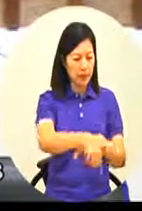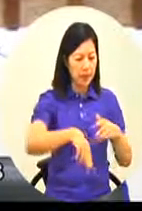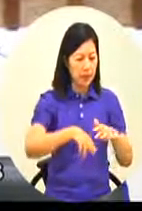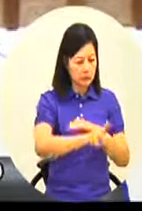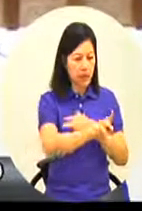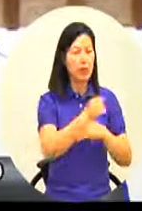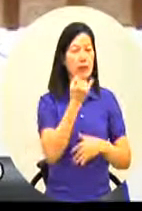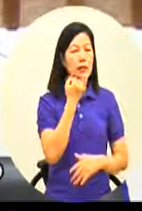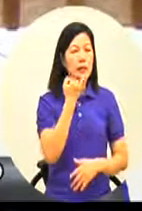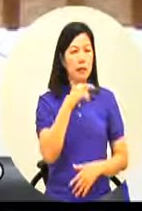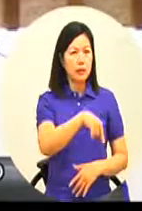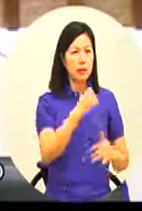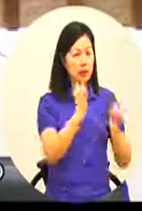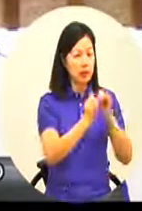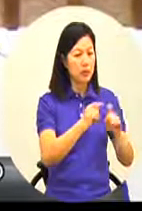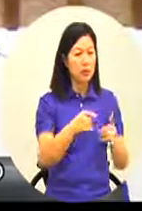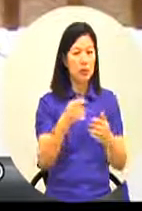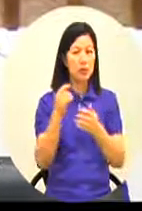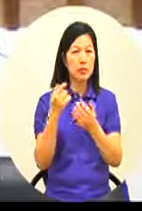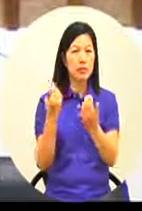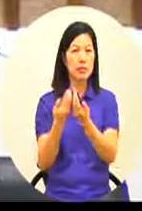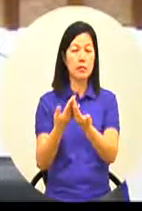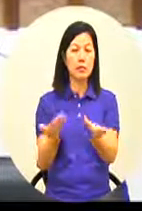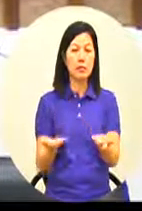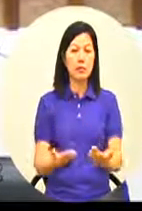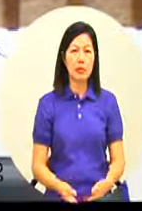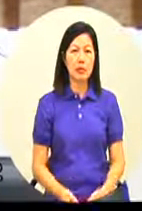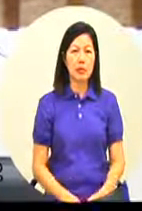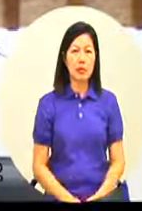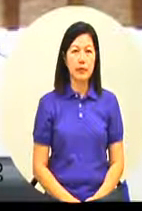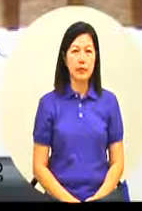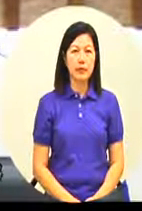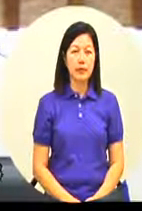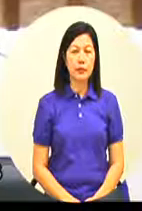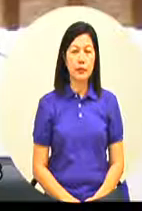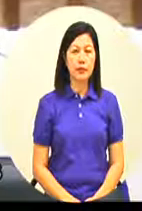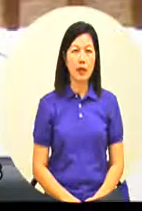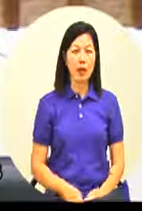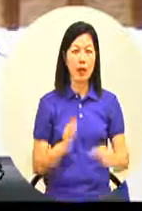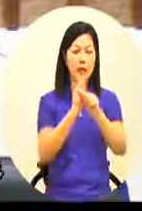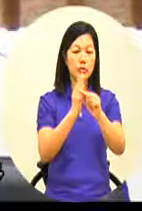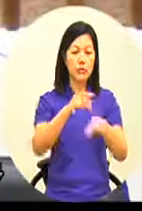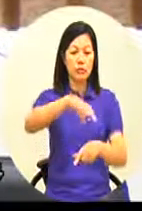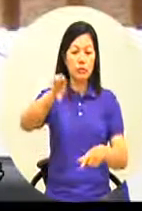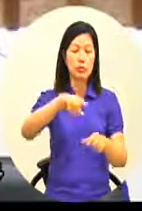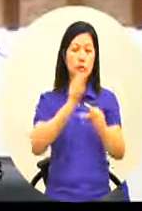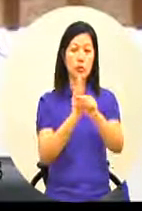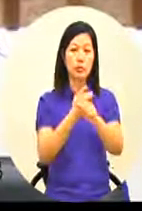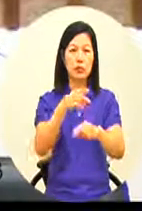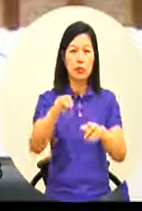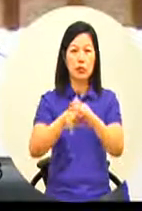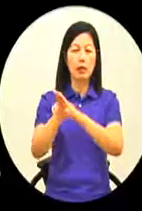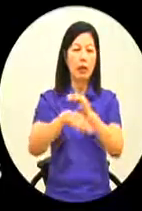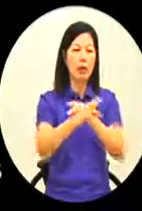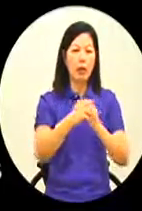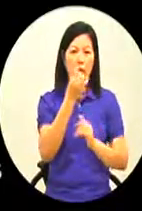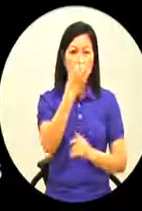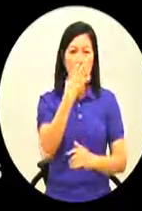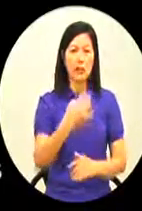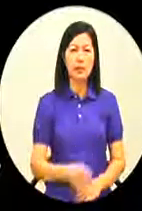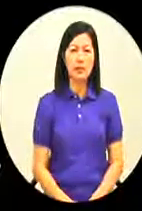边的人怎么办呢？所以他往这边，就往这边。那中间这一部分所有的人没有地方跑，这里都是